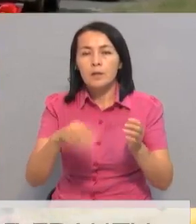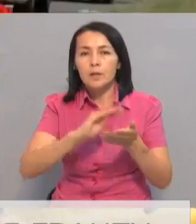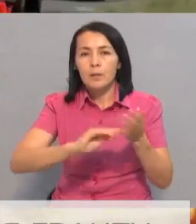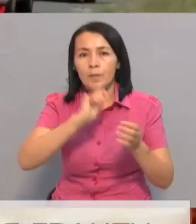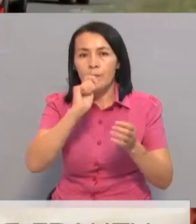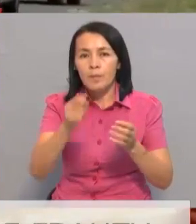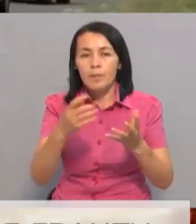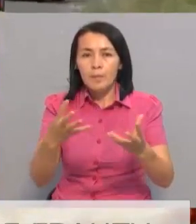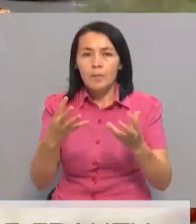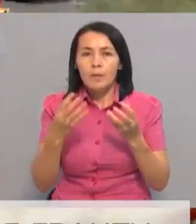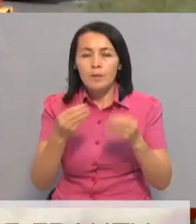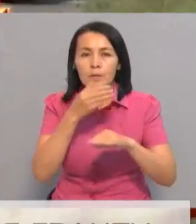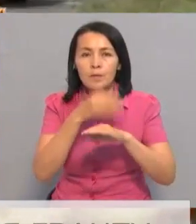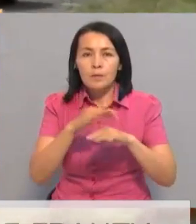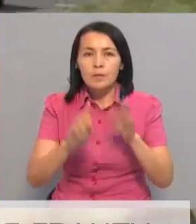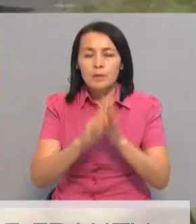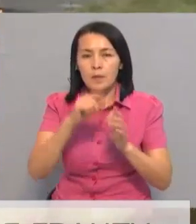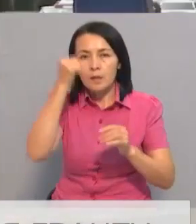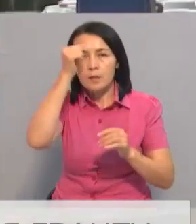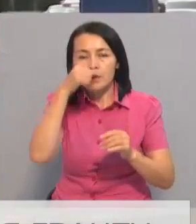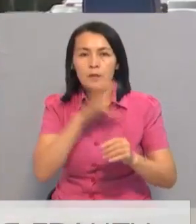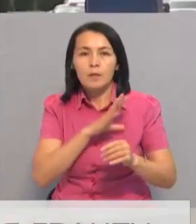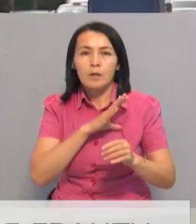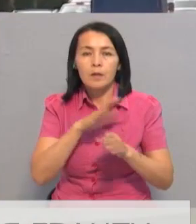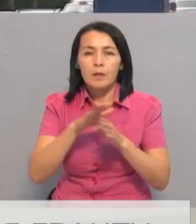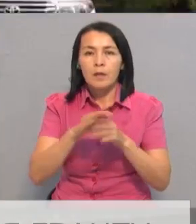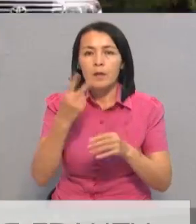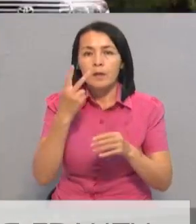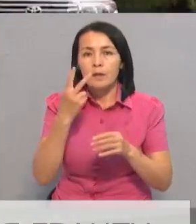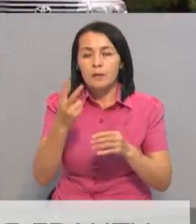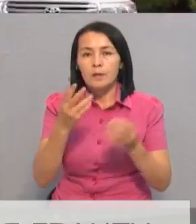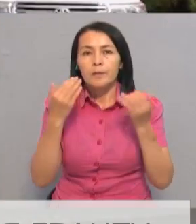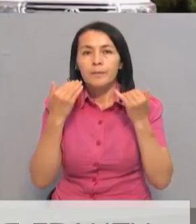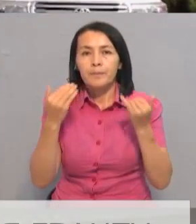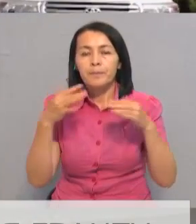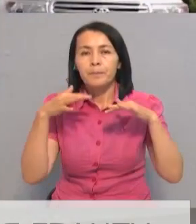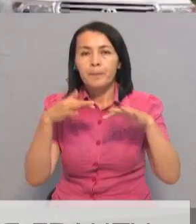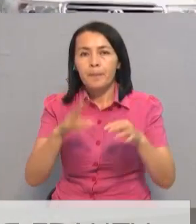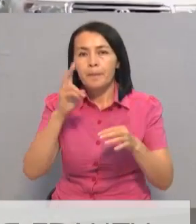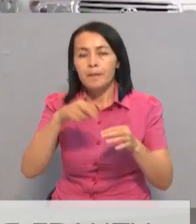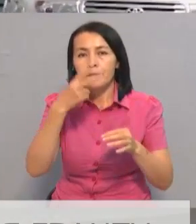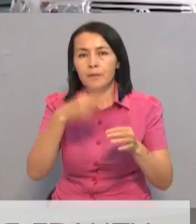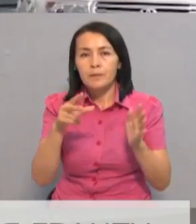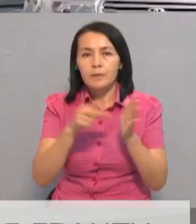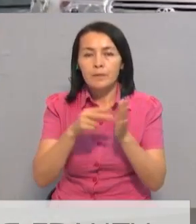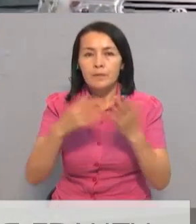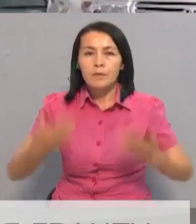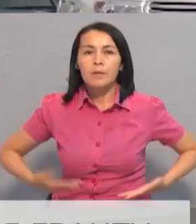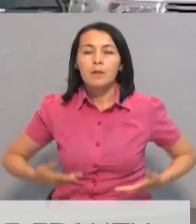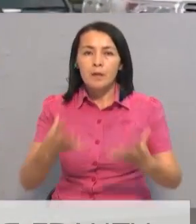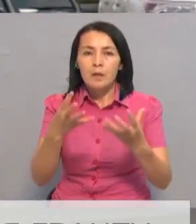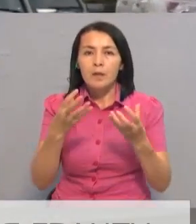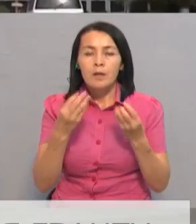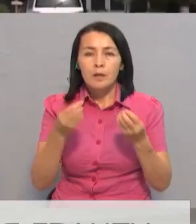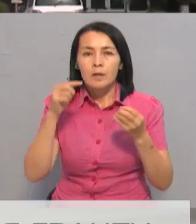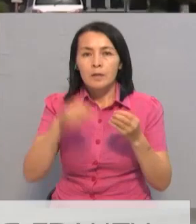подали заявки на получение субсидии с начала года была организовано два потока в результате 228 жителей получили